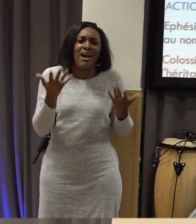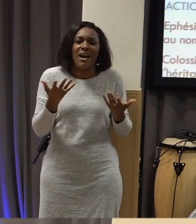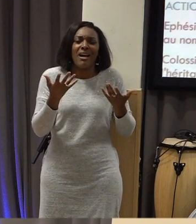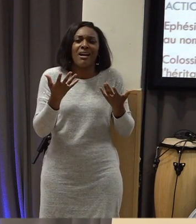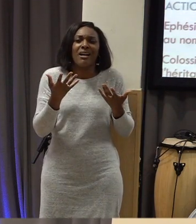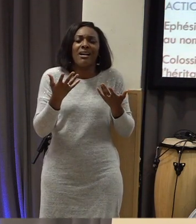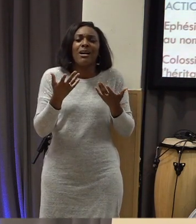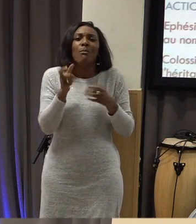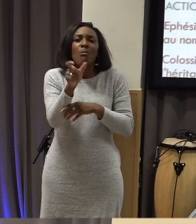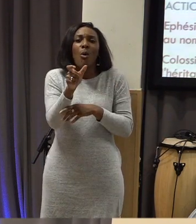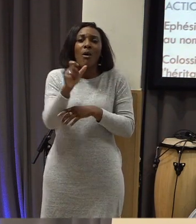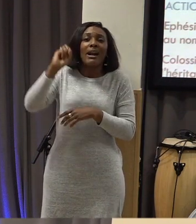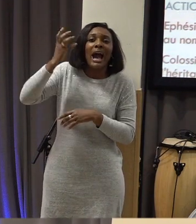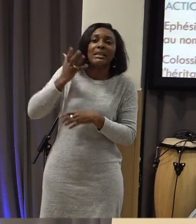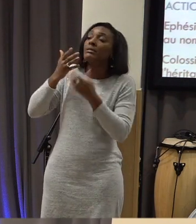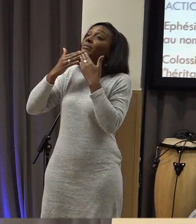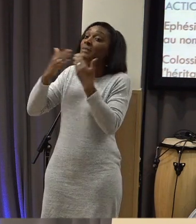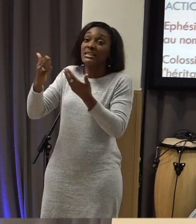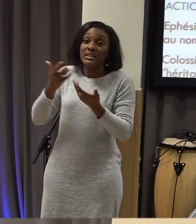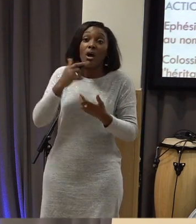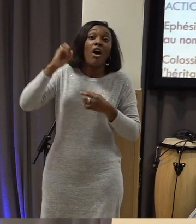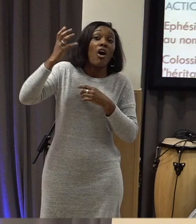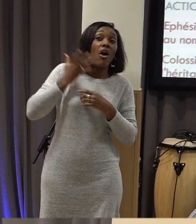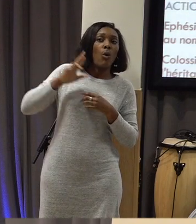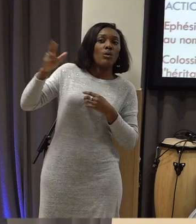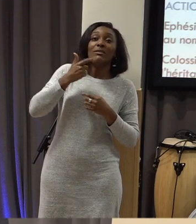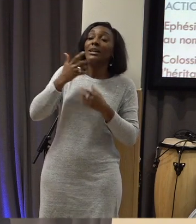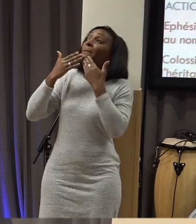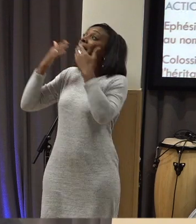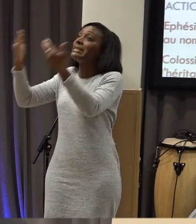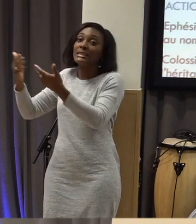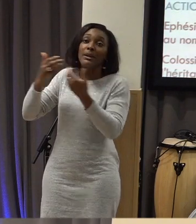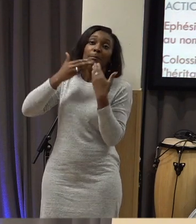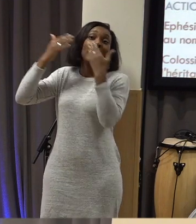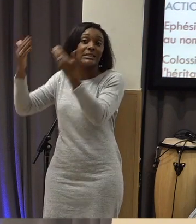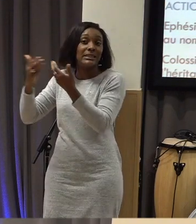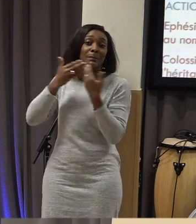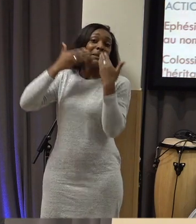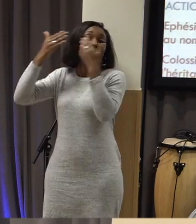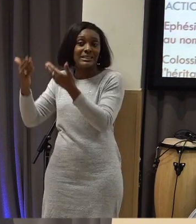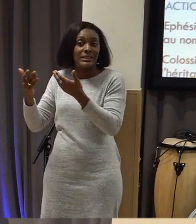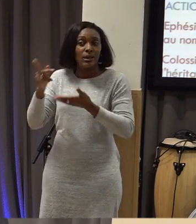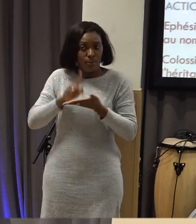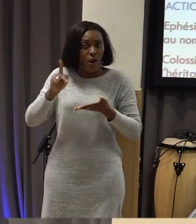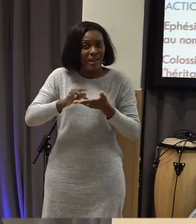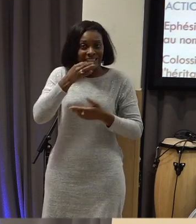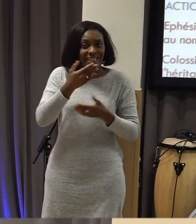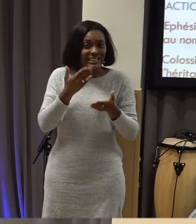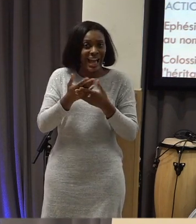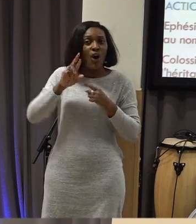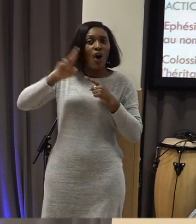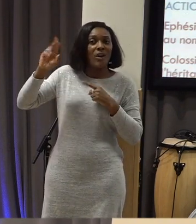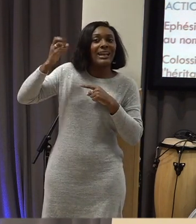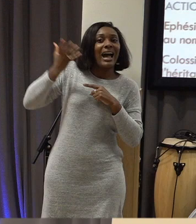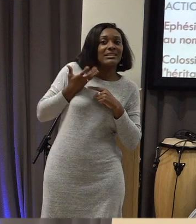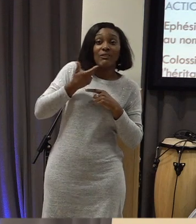rendez grâce ». Rendez grâce. Paul le dit, il partage cela parce qu'il a besoin